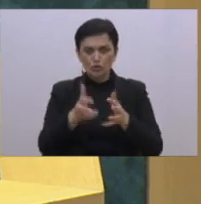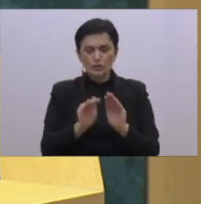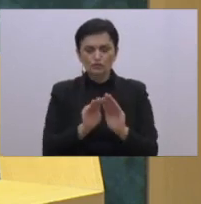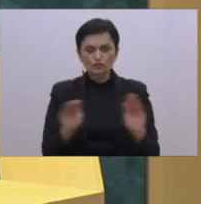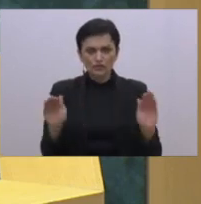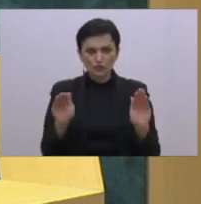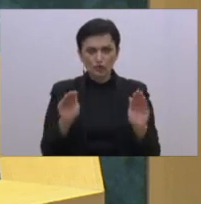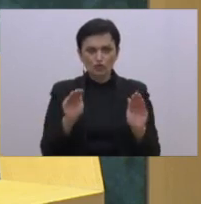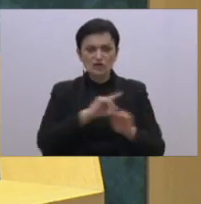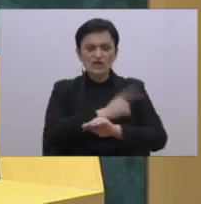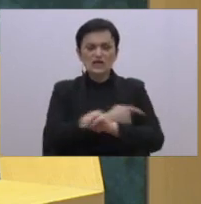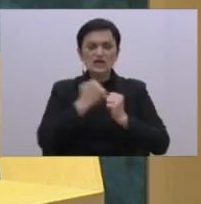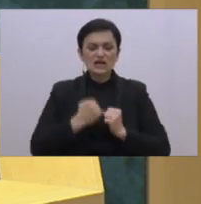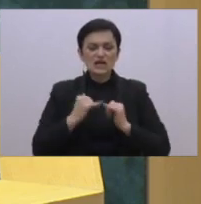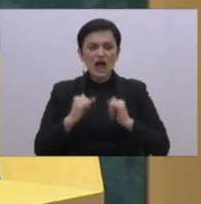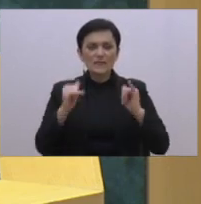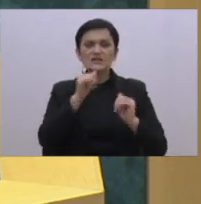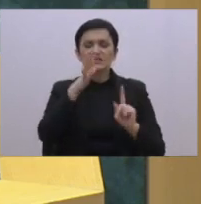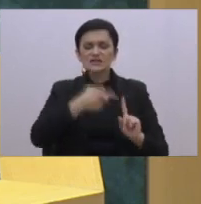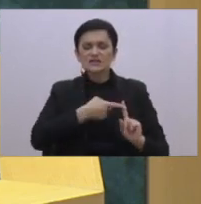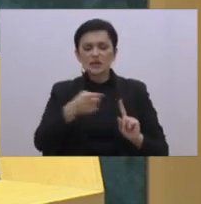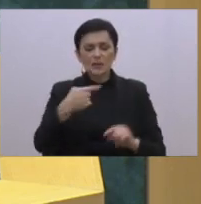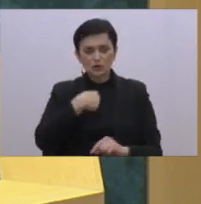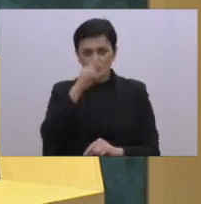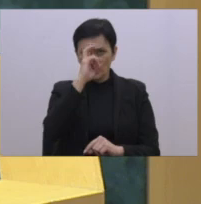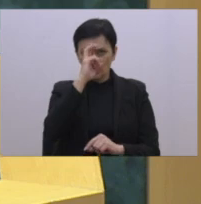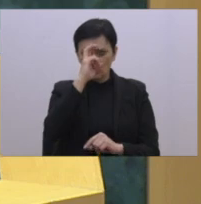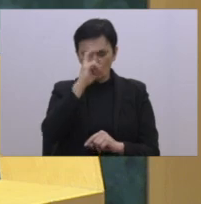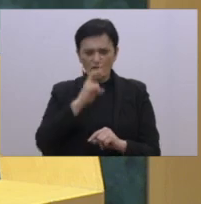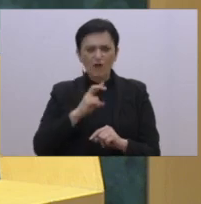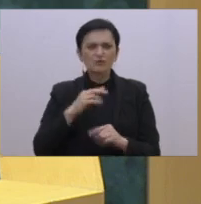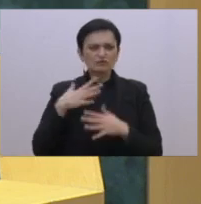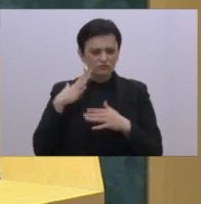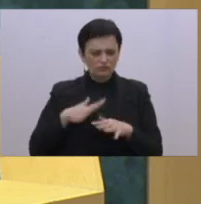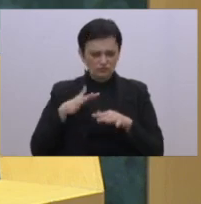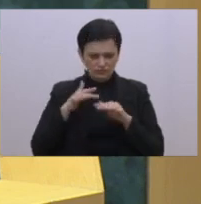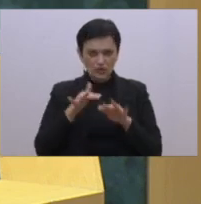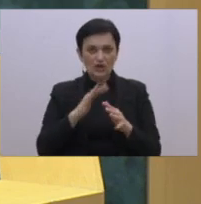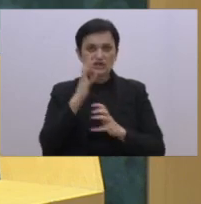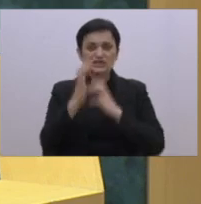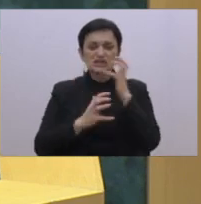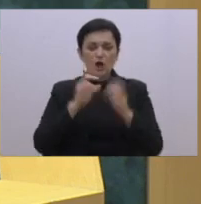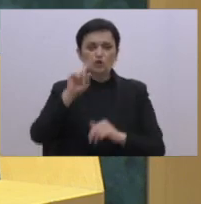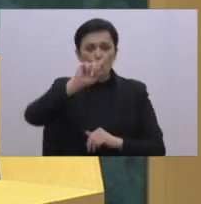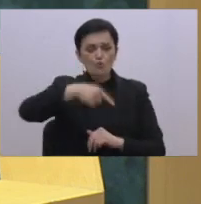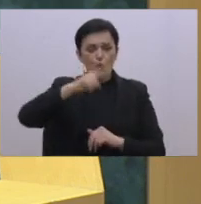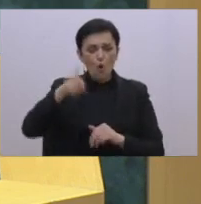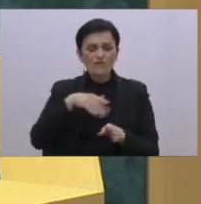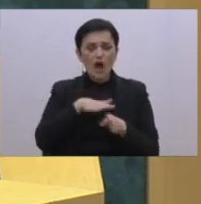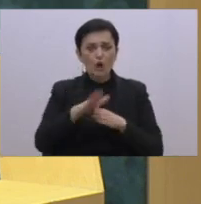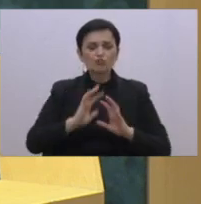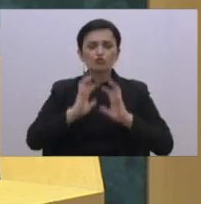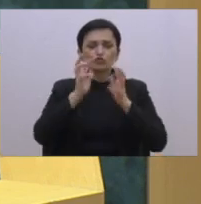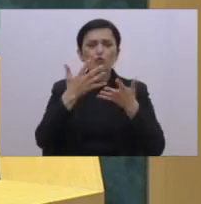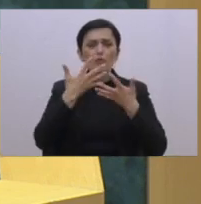მშვიდობის გამტკიცებაში. წლების განმავლობაში ჩვენი ხელისუფლება უდრეკად ასრულებდა საერთაშორისო მოვალეობებს მსოფლიოს ყველაზე